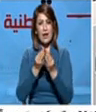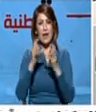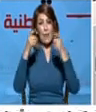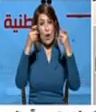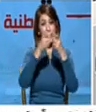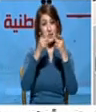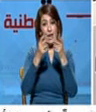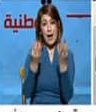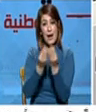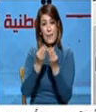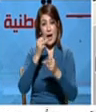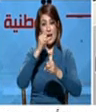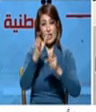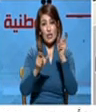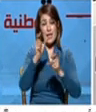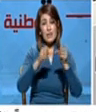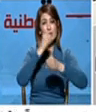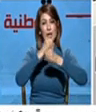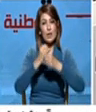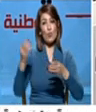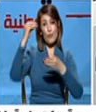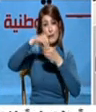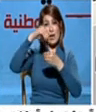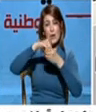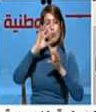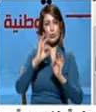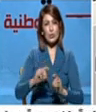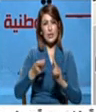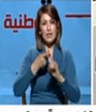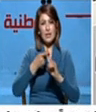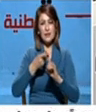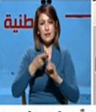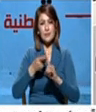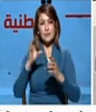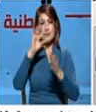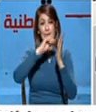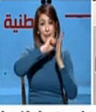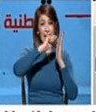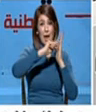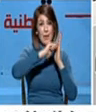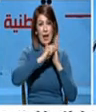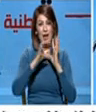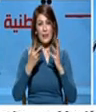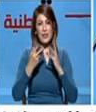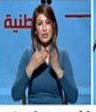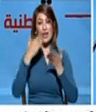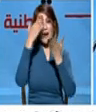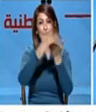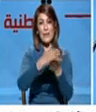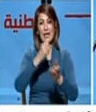في عمرها عمرها الكل بهدف انه يمكن الخدمه متاعو من الحصول على من